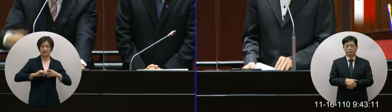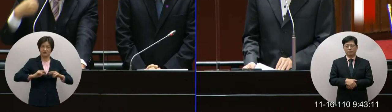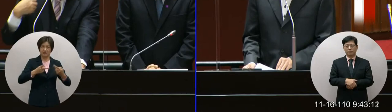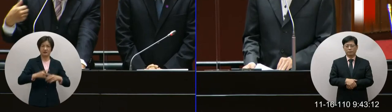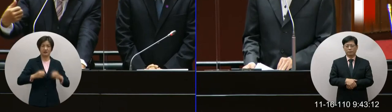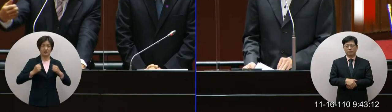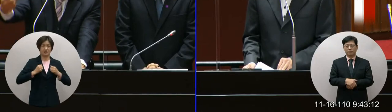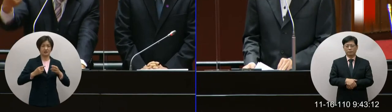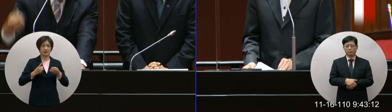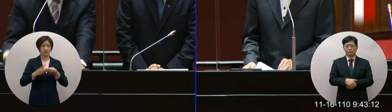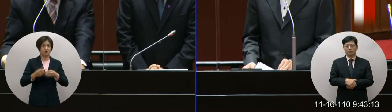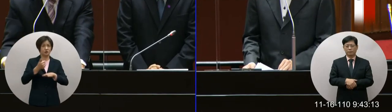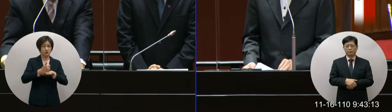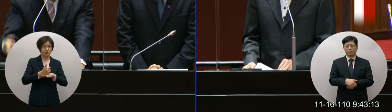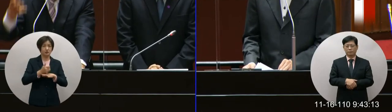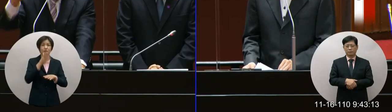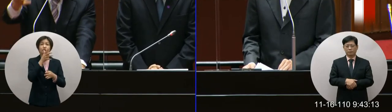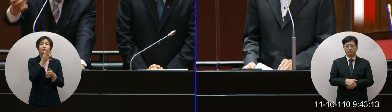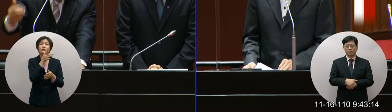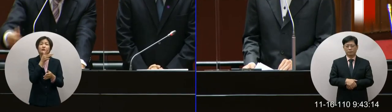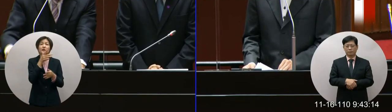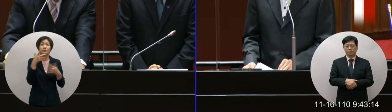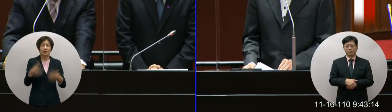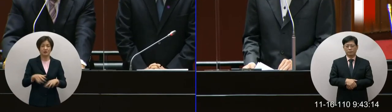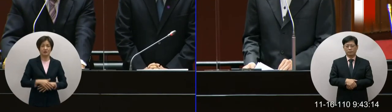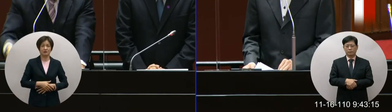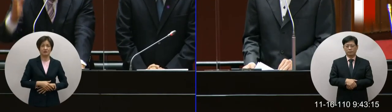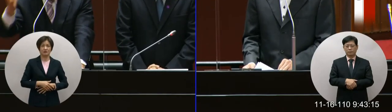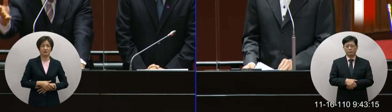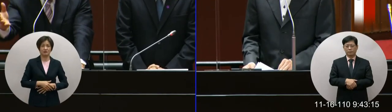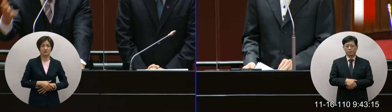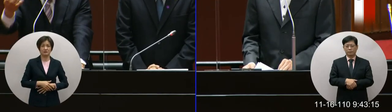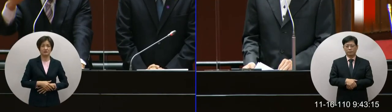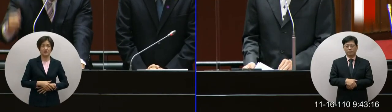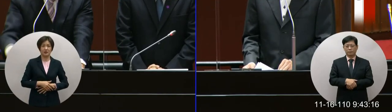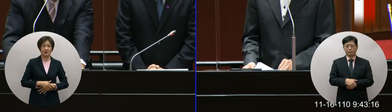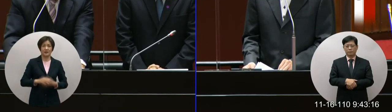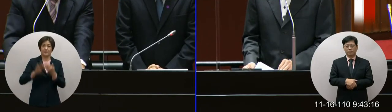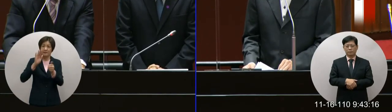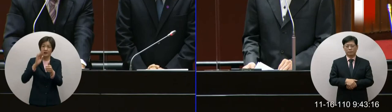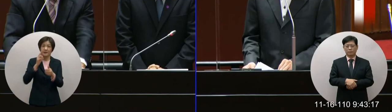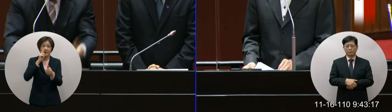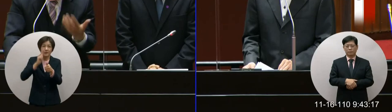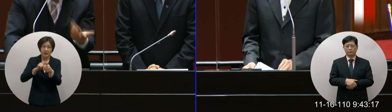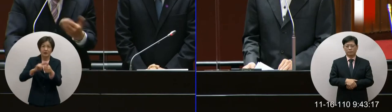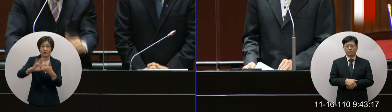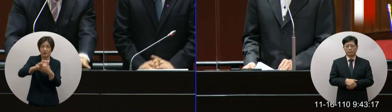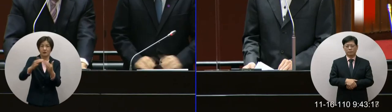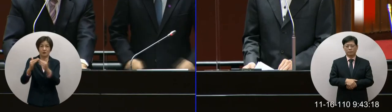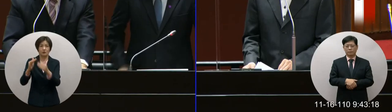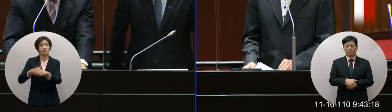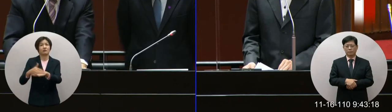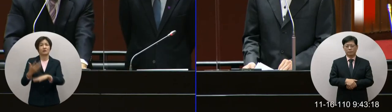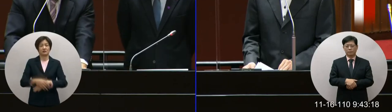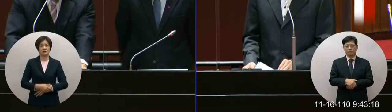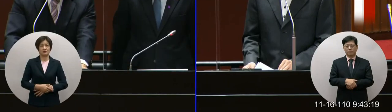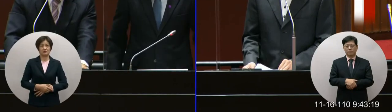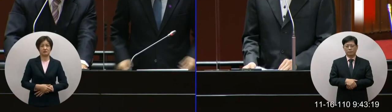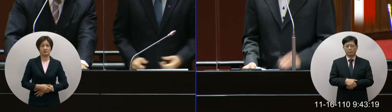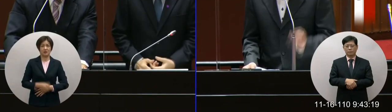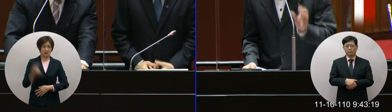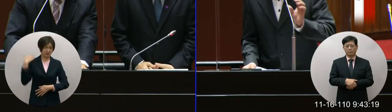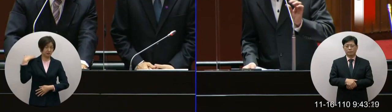过啊，中国从不以称霸，从不给外国任何国家增加麻烦，希望能说到做